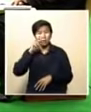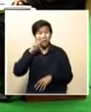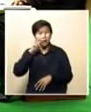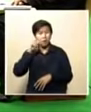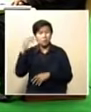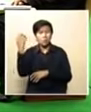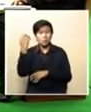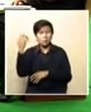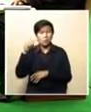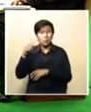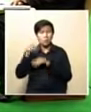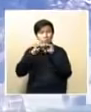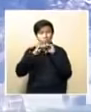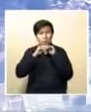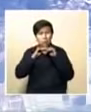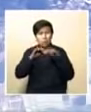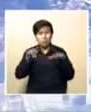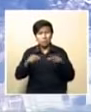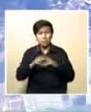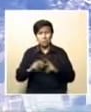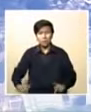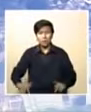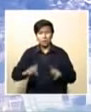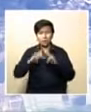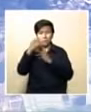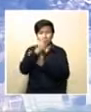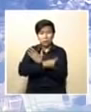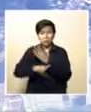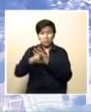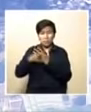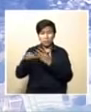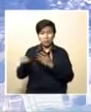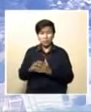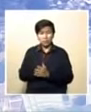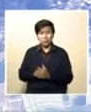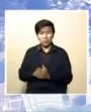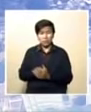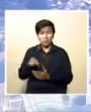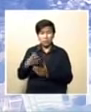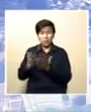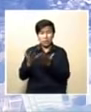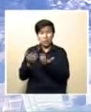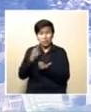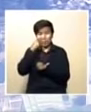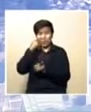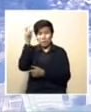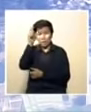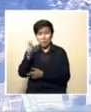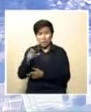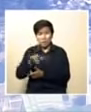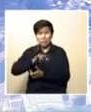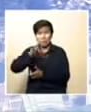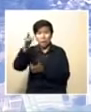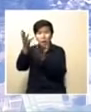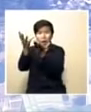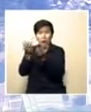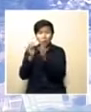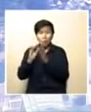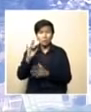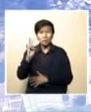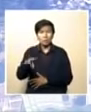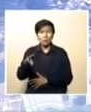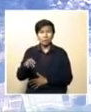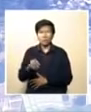ที่เป็นความจริงก็คือมีบางประเทศซึ่งเขาเดินทางมากันเองเช่นปากีสถานเช่นโปแ